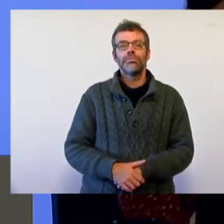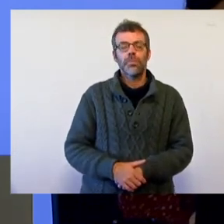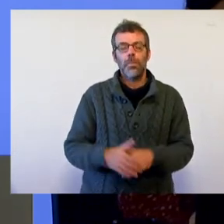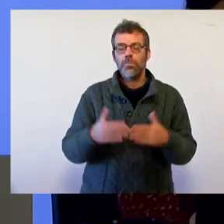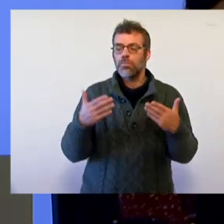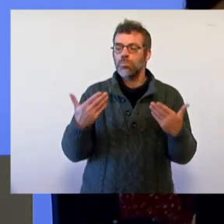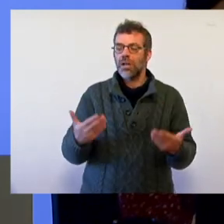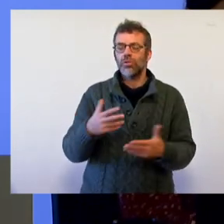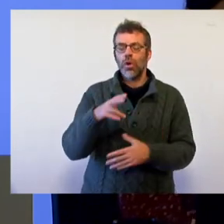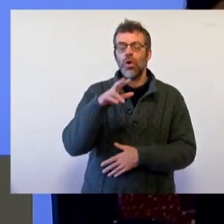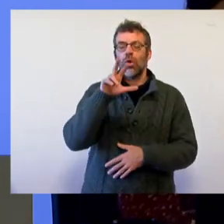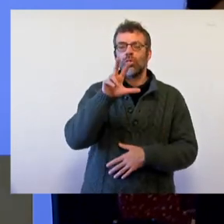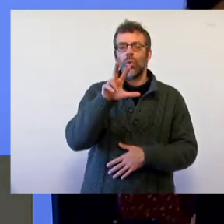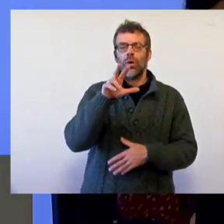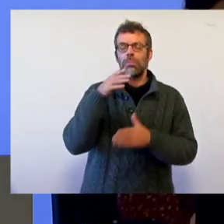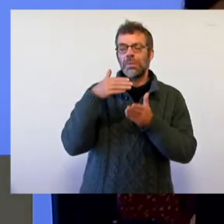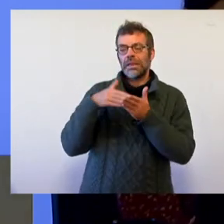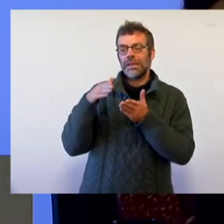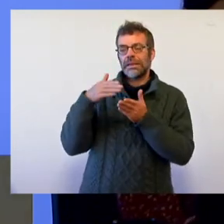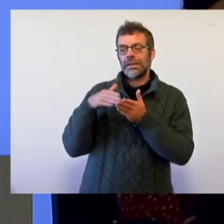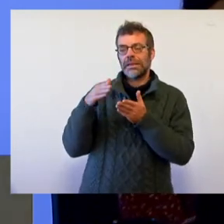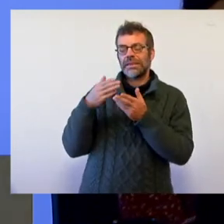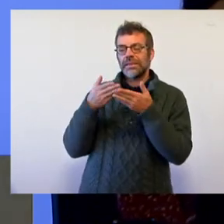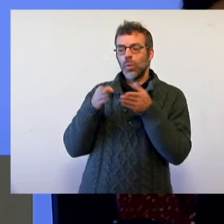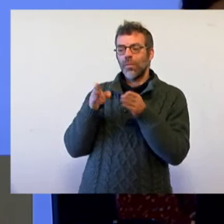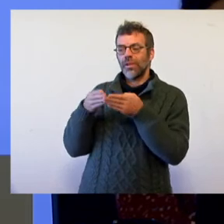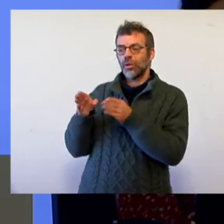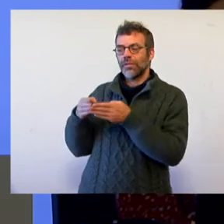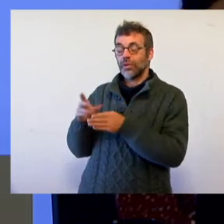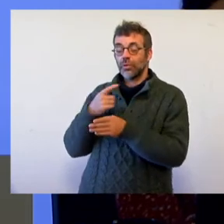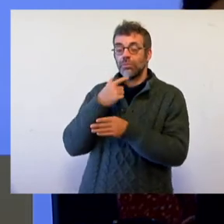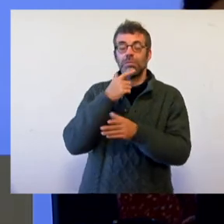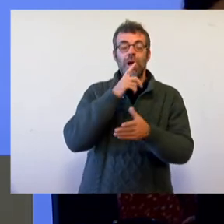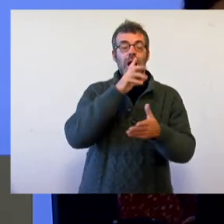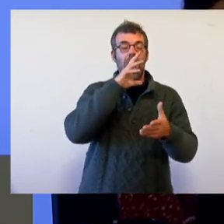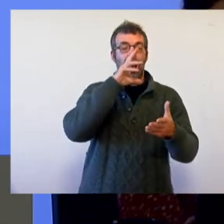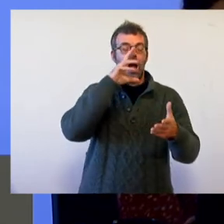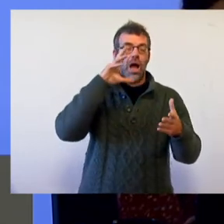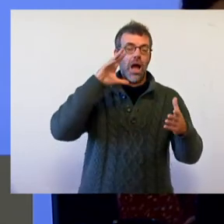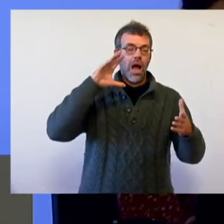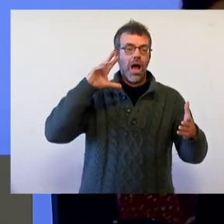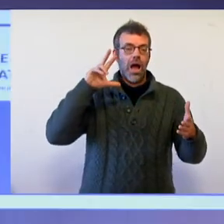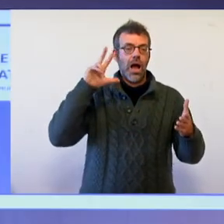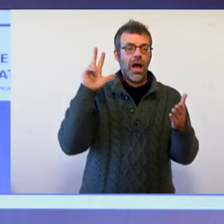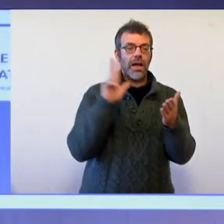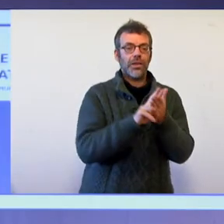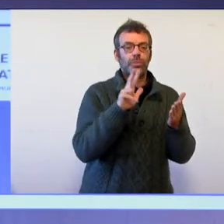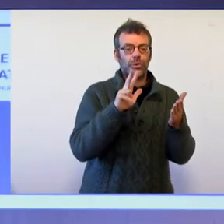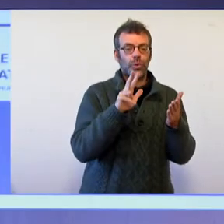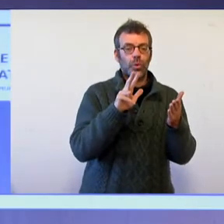3, ouverture de crédit avant l'adoption du budget primitif. Ça permet